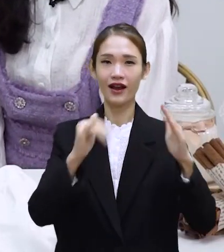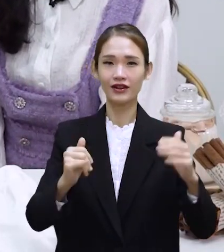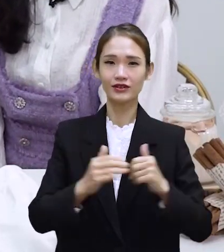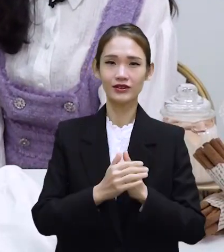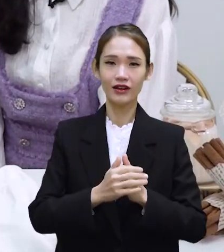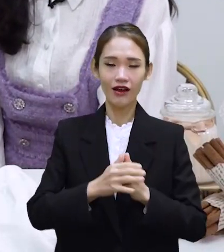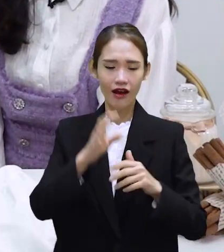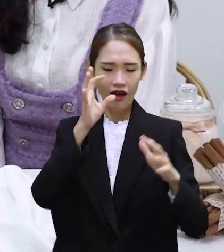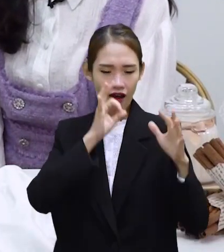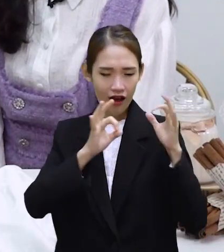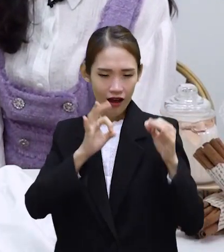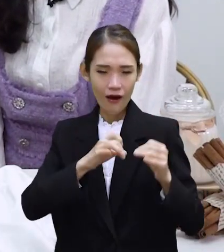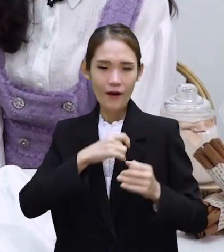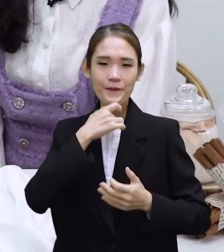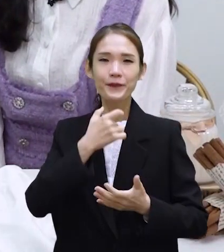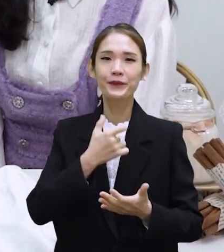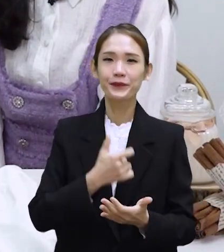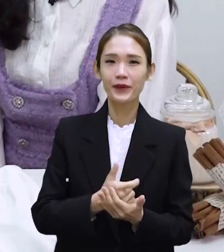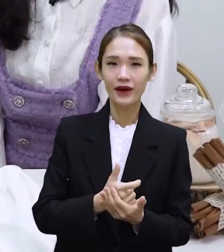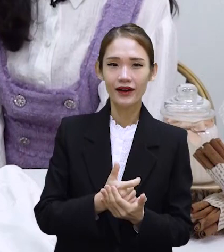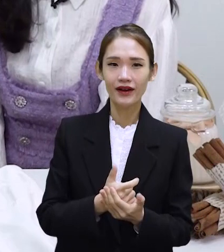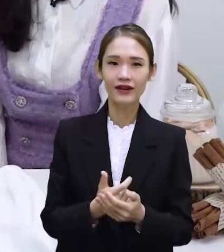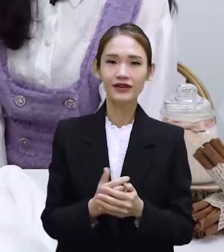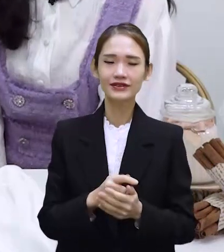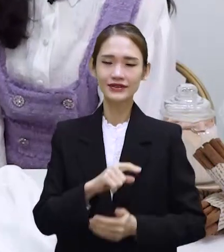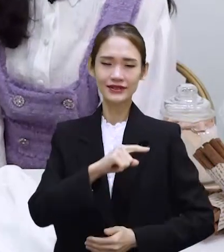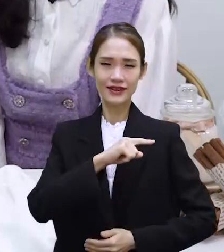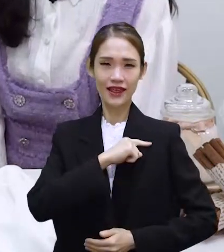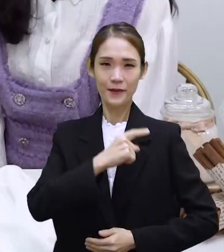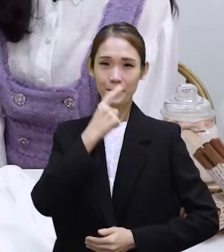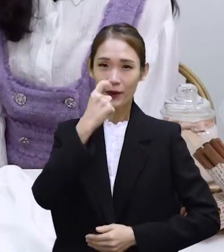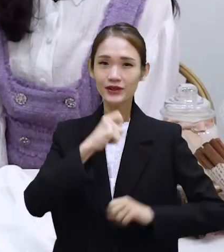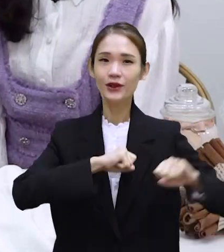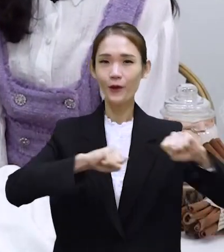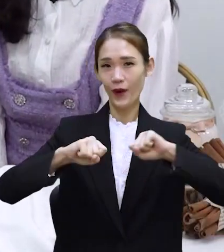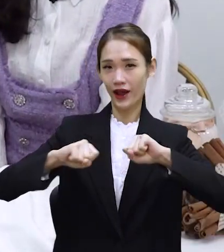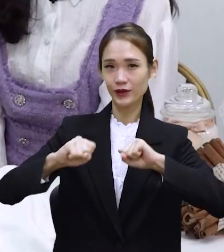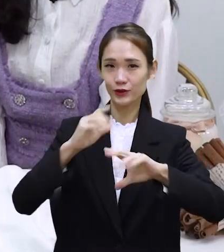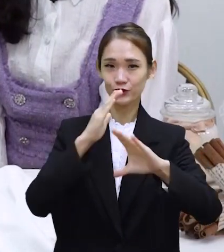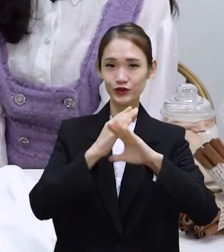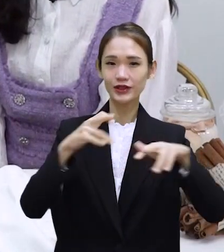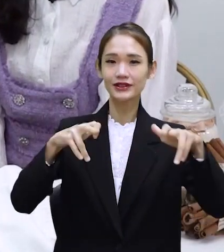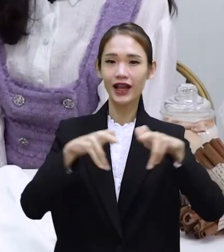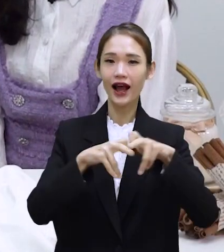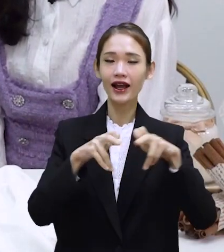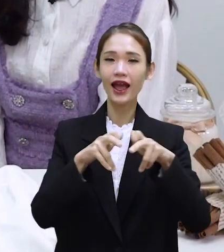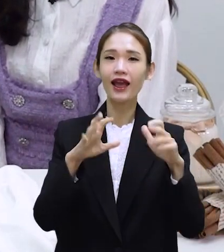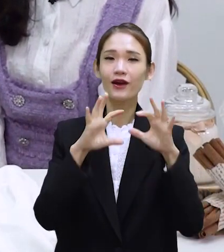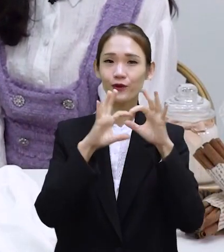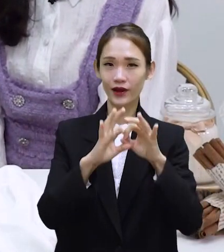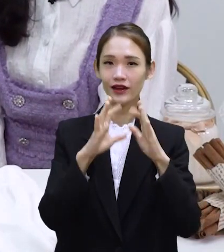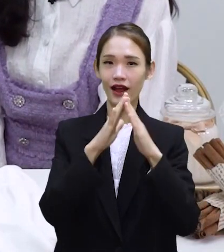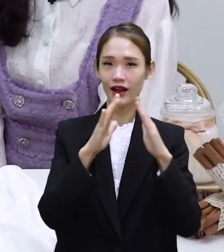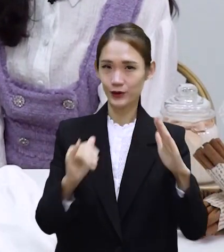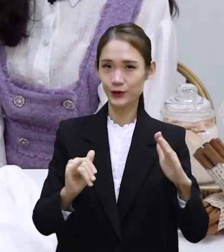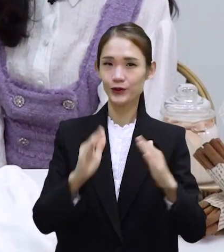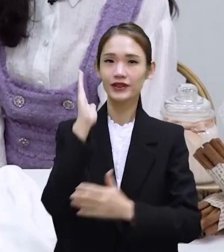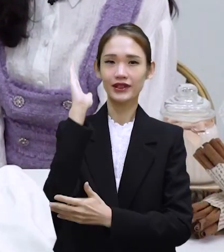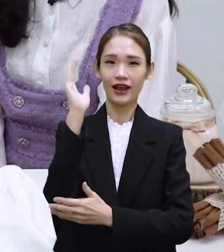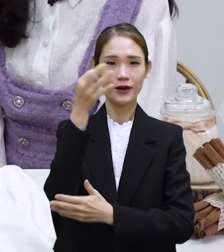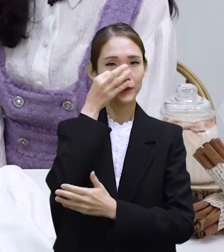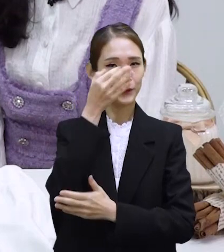도저히 안 찾을 수가 없어서 찾자 마자 나왔어 가장 어떻게 보면은 멋지게 활동을 하고 있는 장애의 타자 가족들